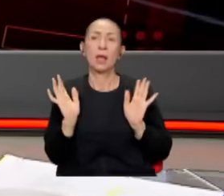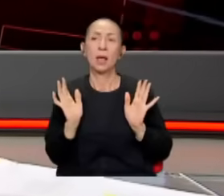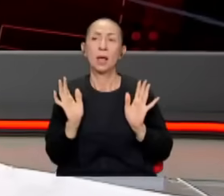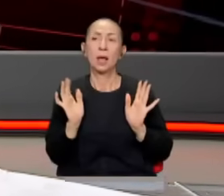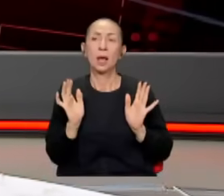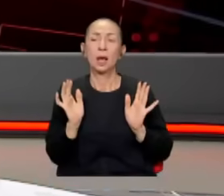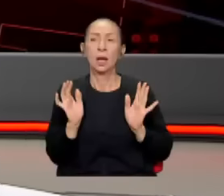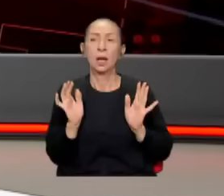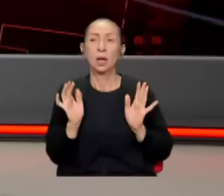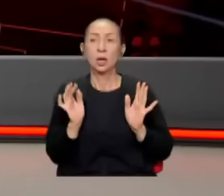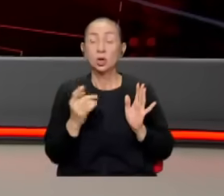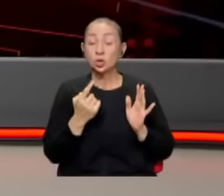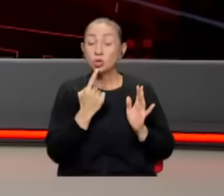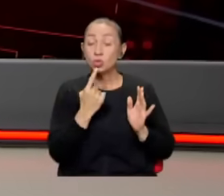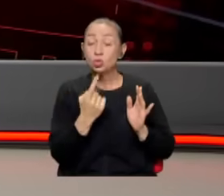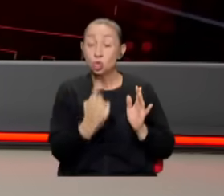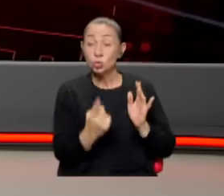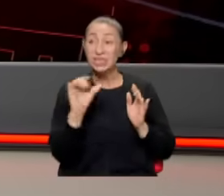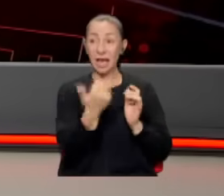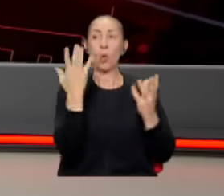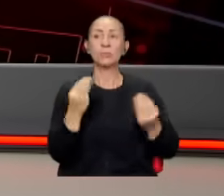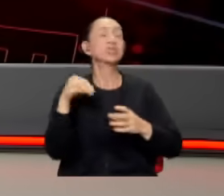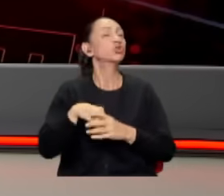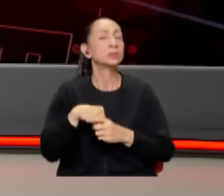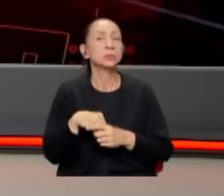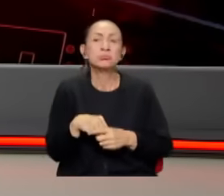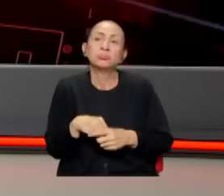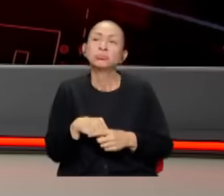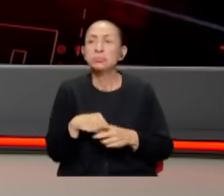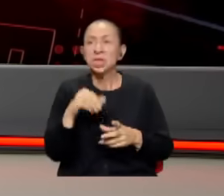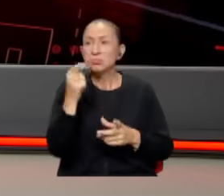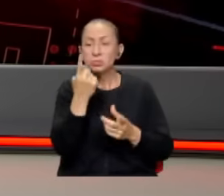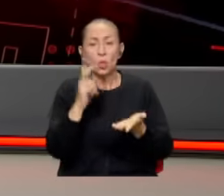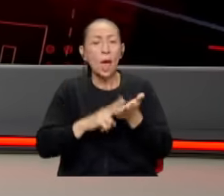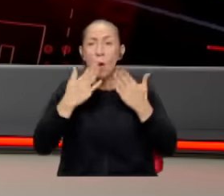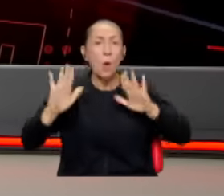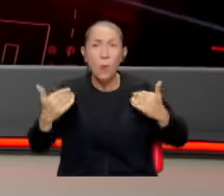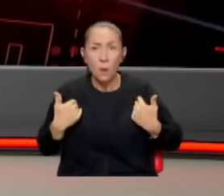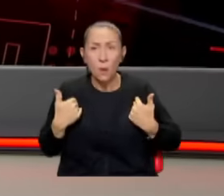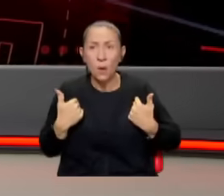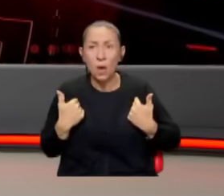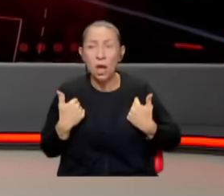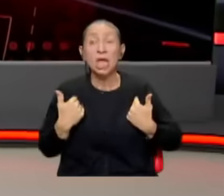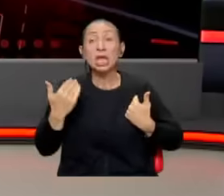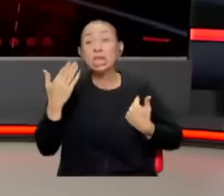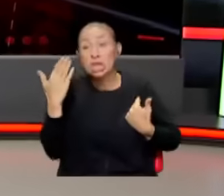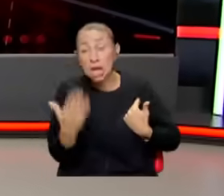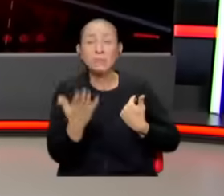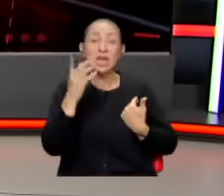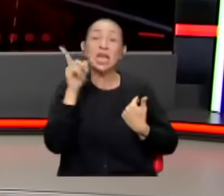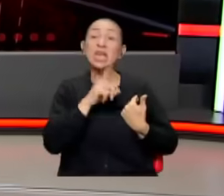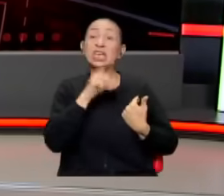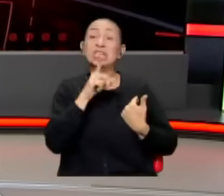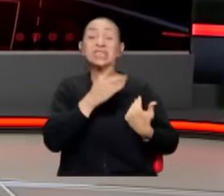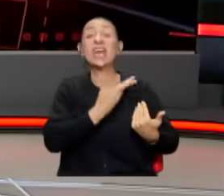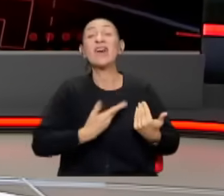diye Yani sözümün bir değeri olsun diye hiç hayatımda hiçbir şey üye olmadı değil ki İngiliz